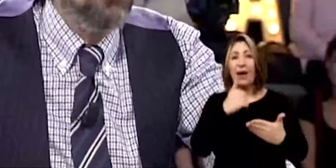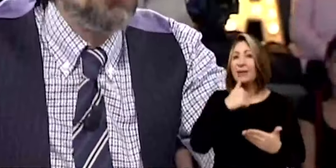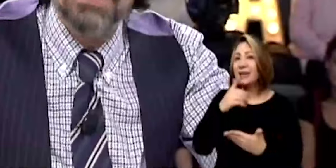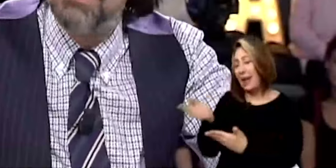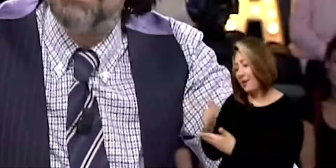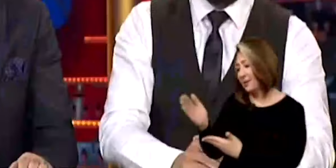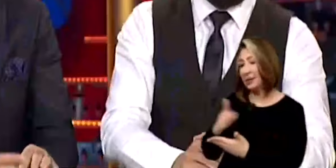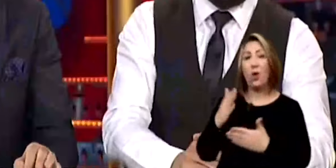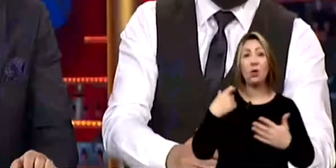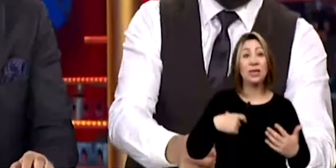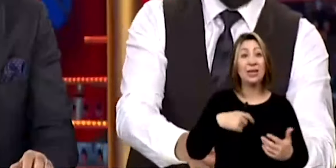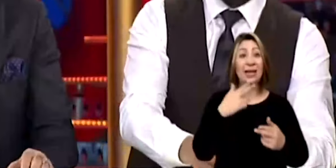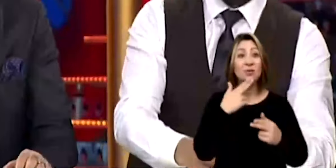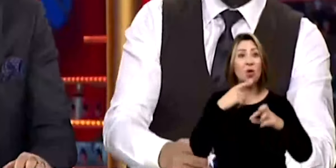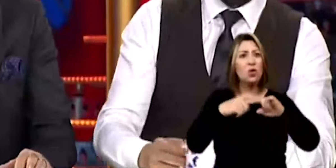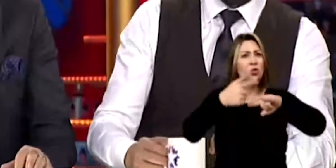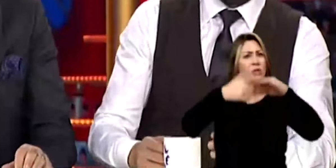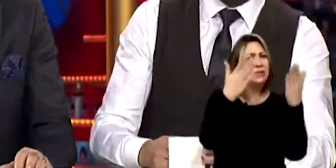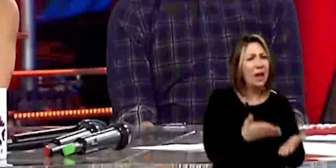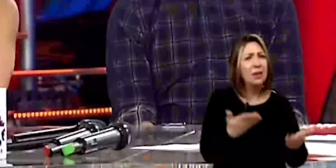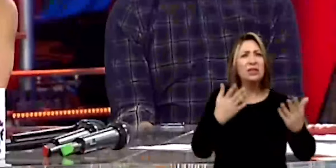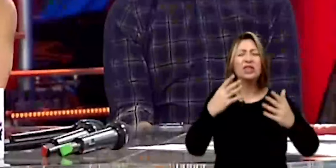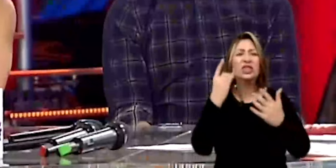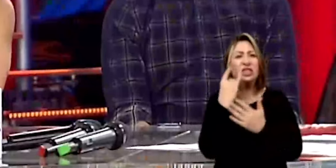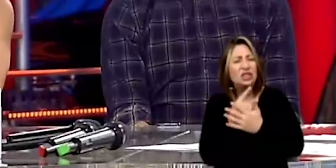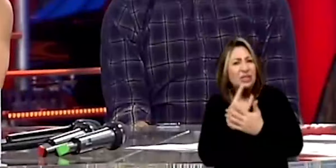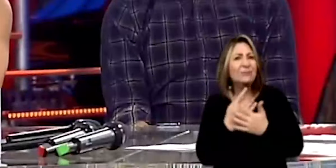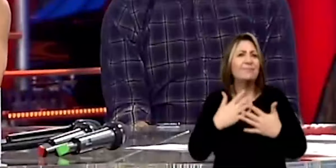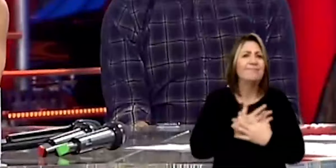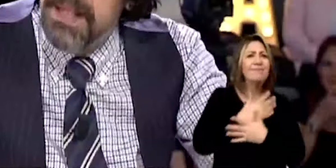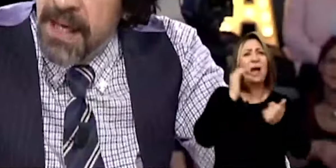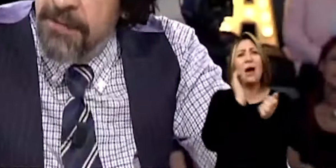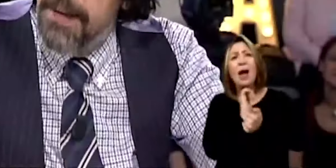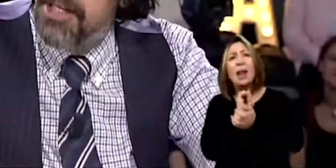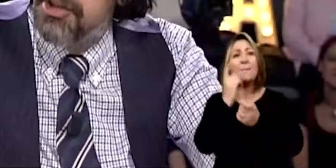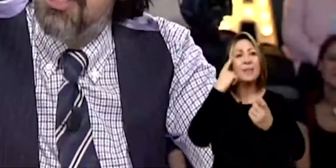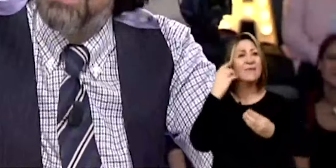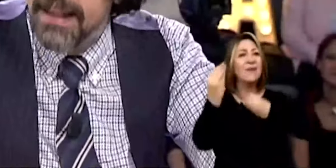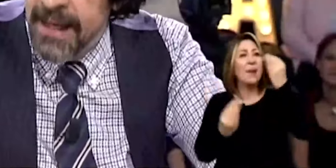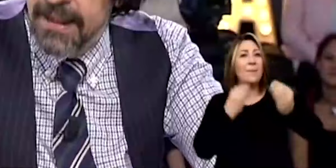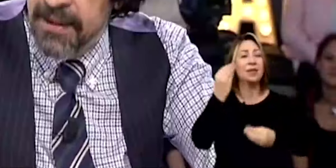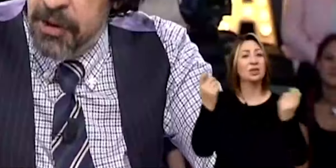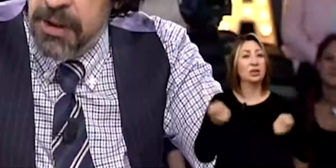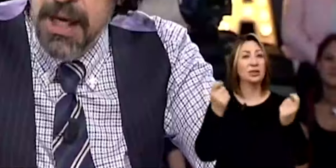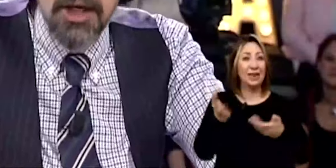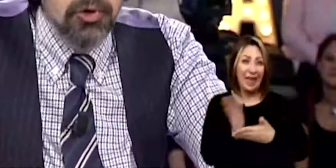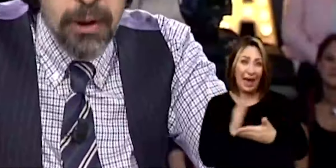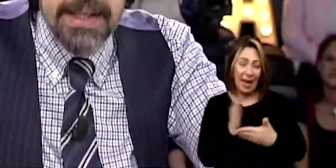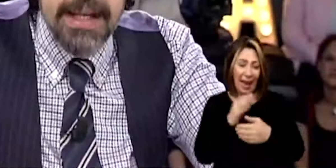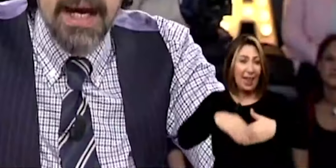dergisiyle özellikle kadınlara ruhsal, cinsel, aileyle ilgili bilgiler vermeye çalışan dergilerle